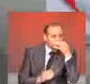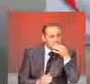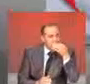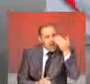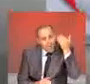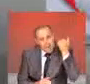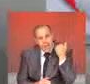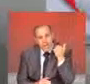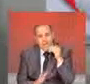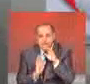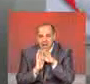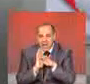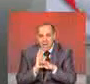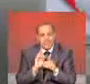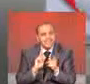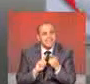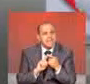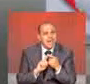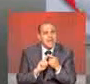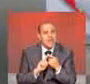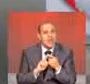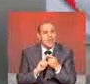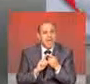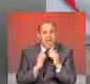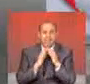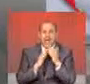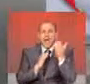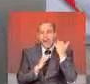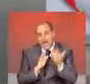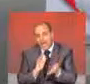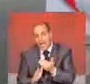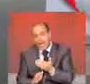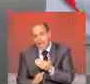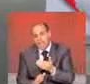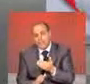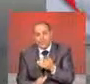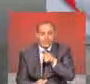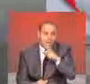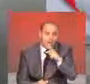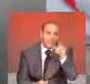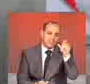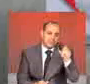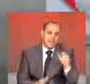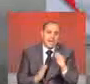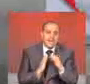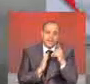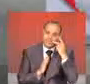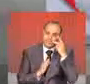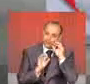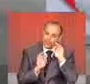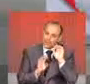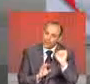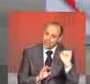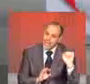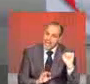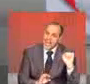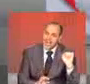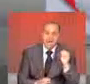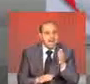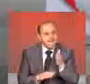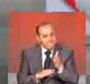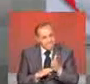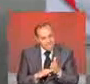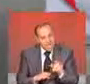في إطار البرنامج الخصوصي لإزالة المساكن البدائية وتعويض ساكنيها بمساكن اجتماعية تتوفر